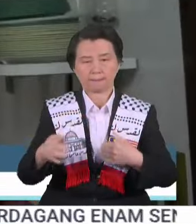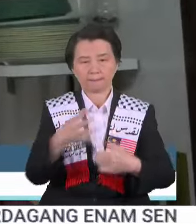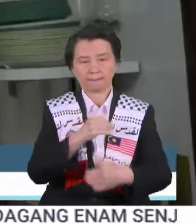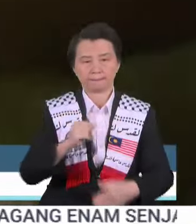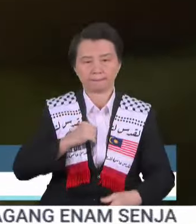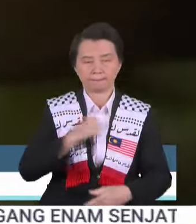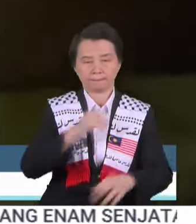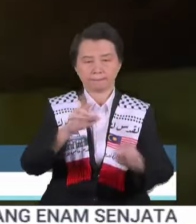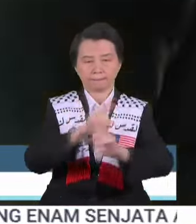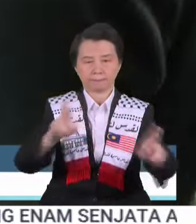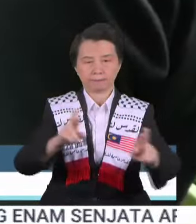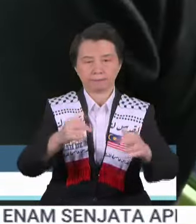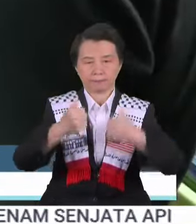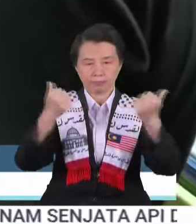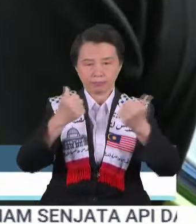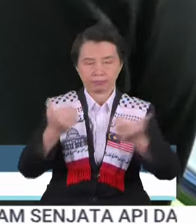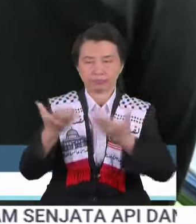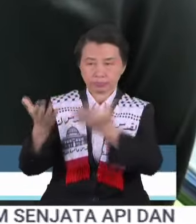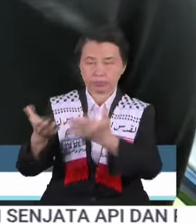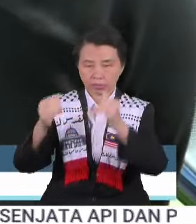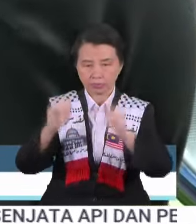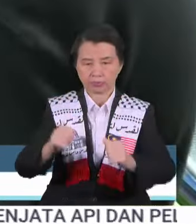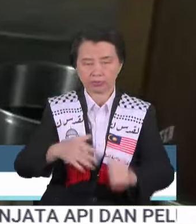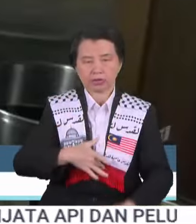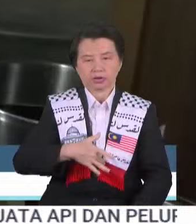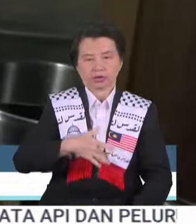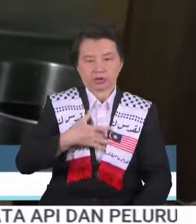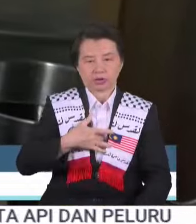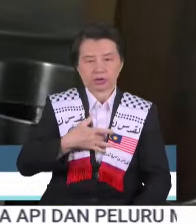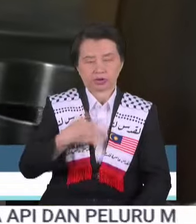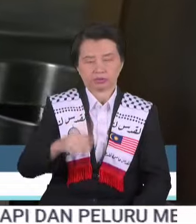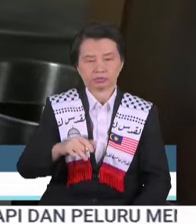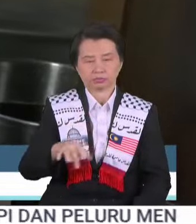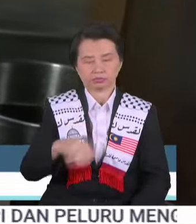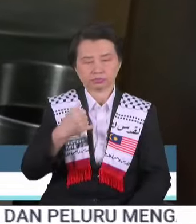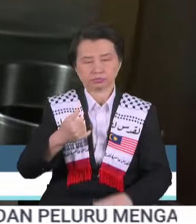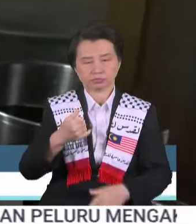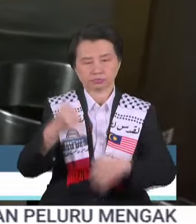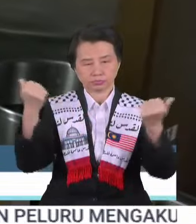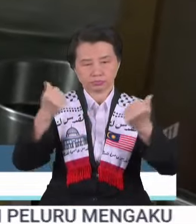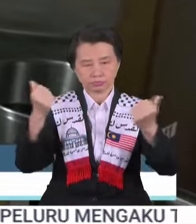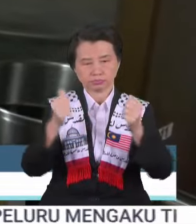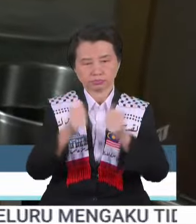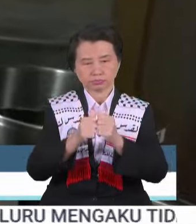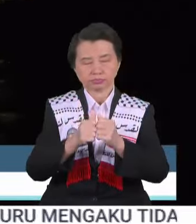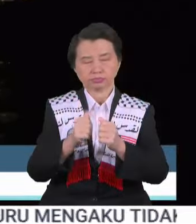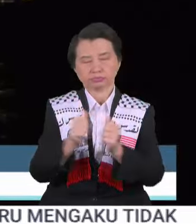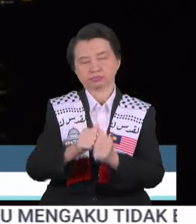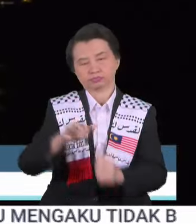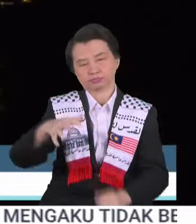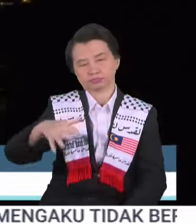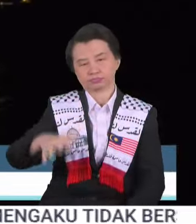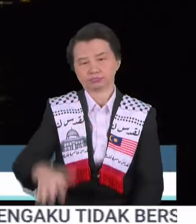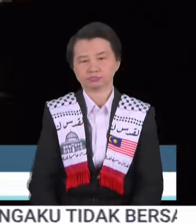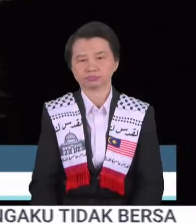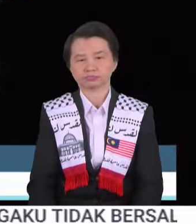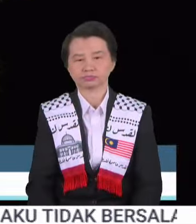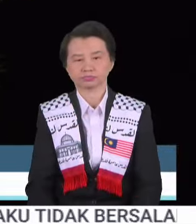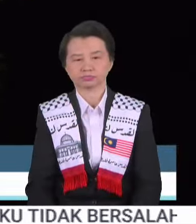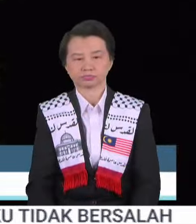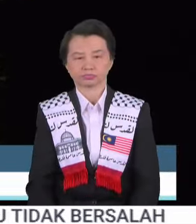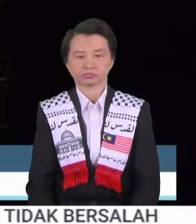dan persiapan perayaan, mereka dapat merasai kemeriahan Syawal yang disambut sederhana. Nak mengembirakan